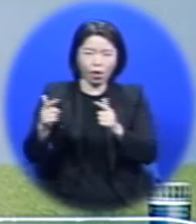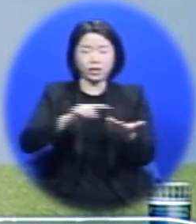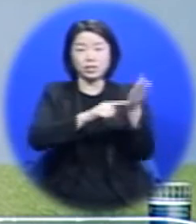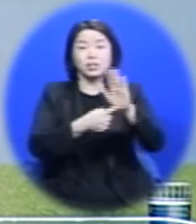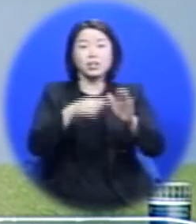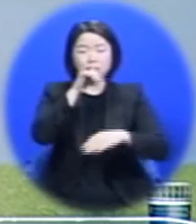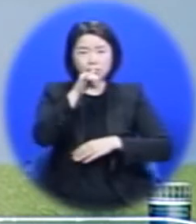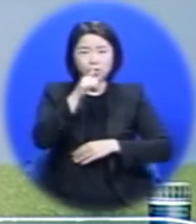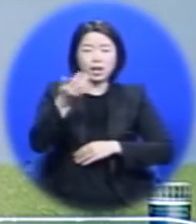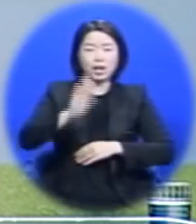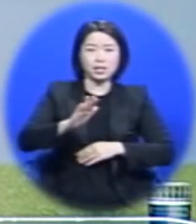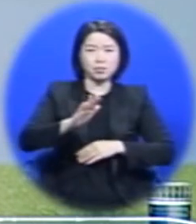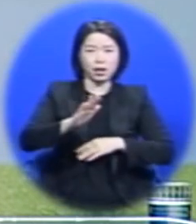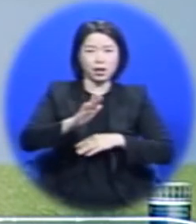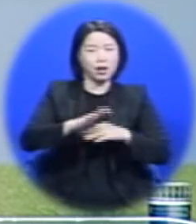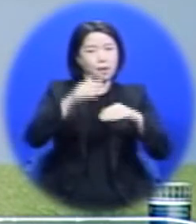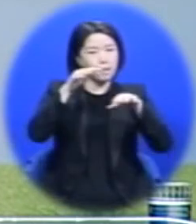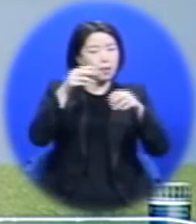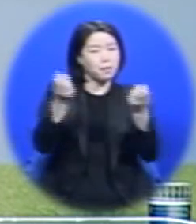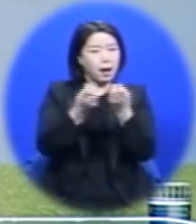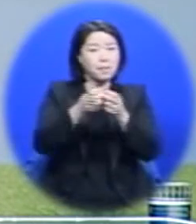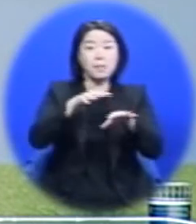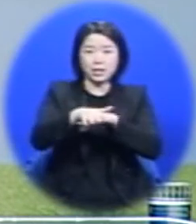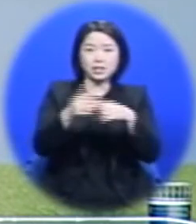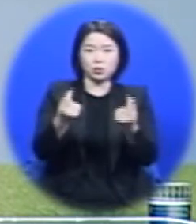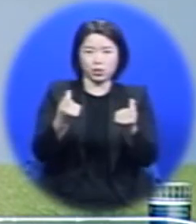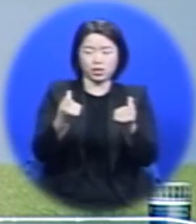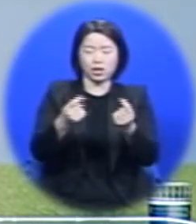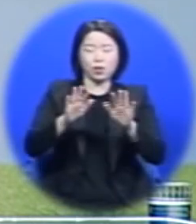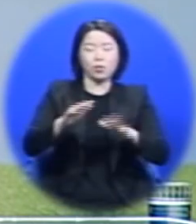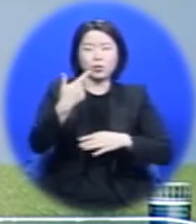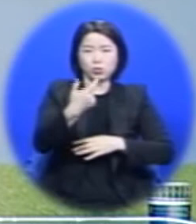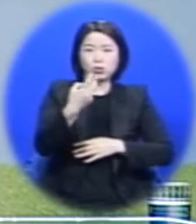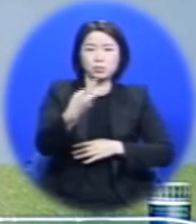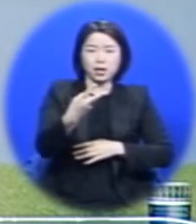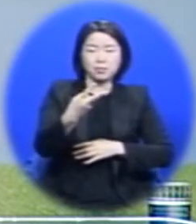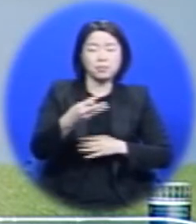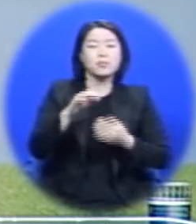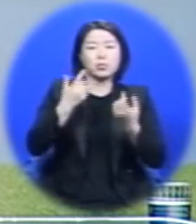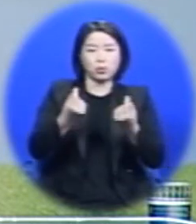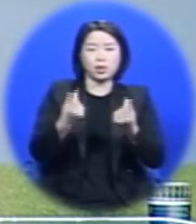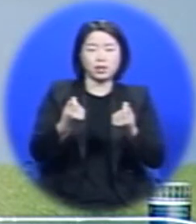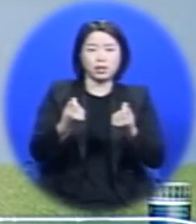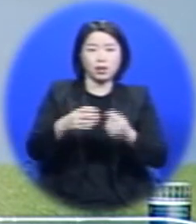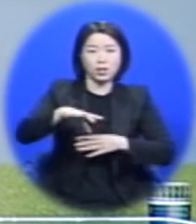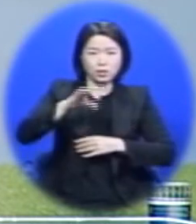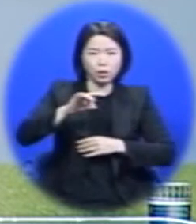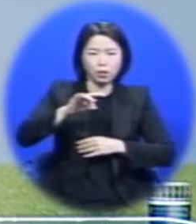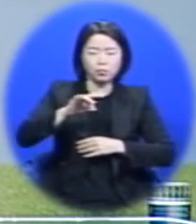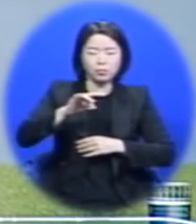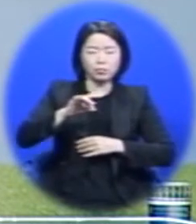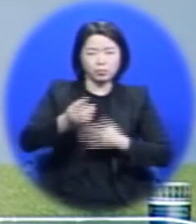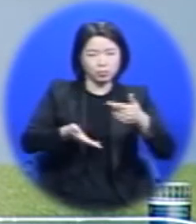드러납니다. 그렇지만 하여튼 패턴은 그렇습니다. 이 시편 63편도 그렇습니다. 처음에 1절은 굉장히